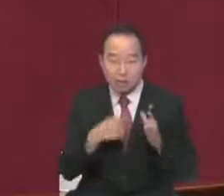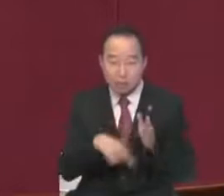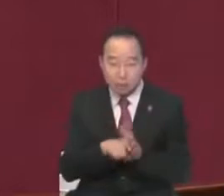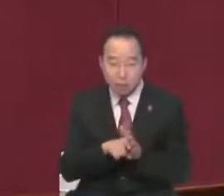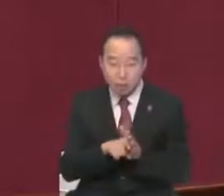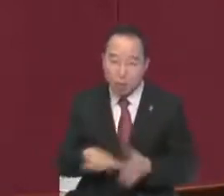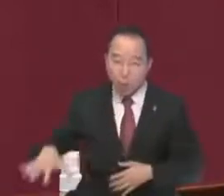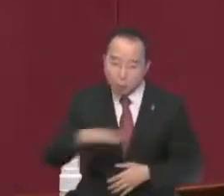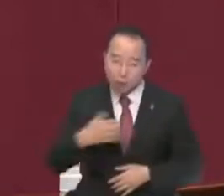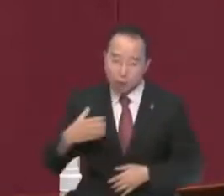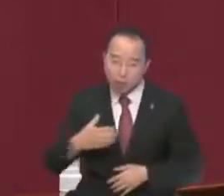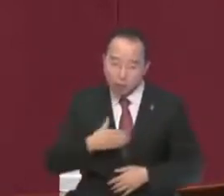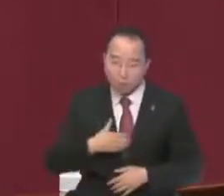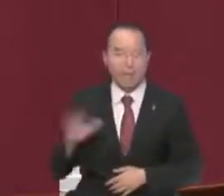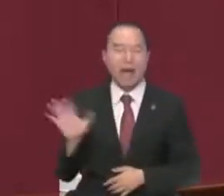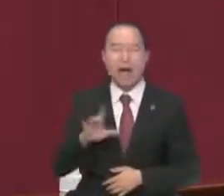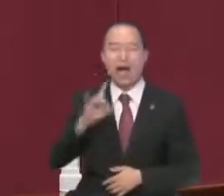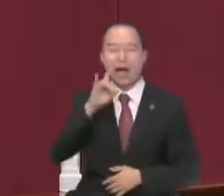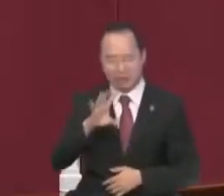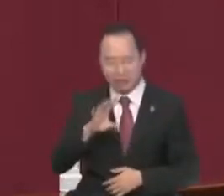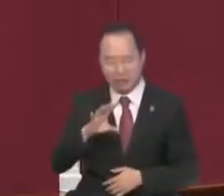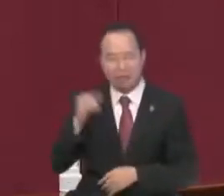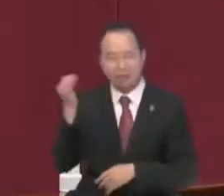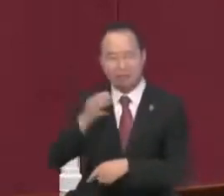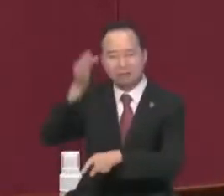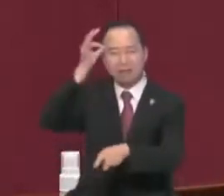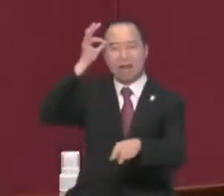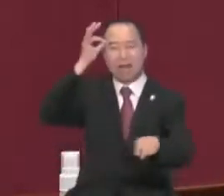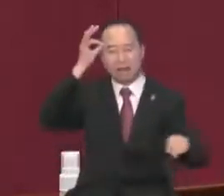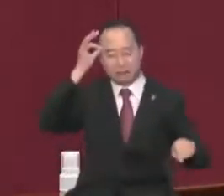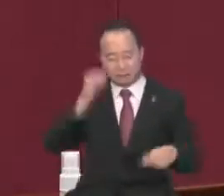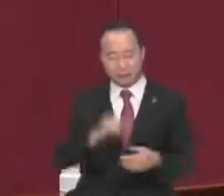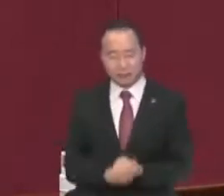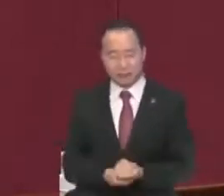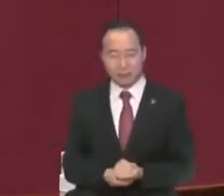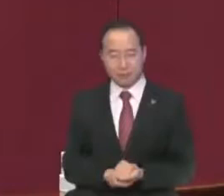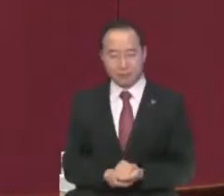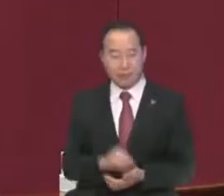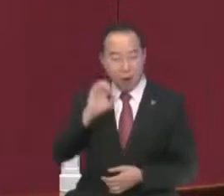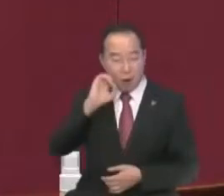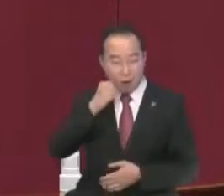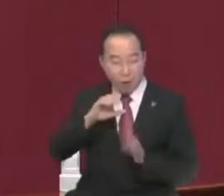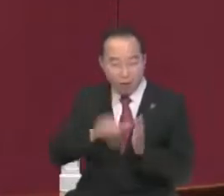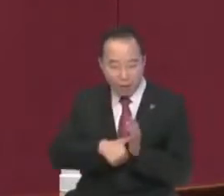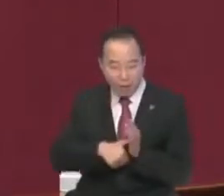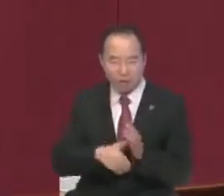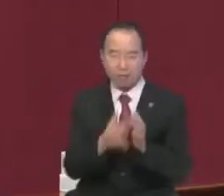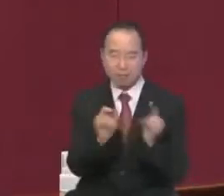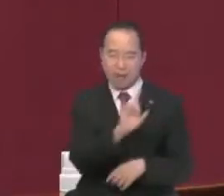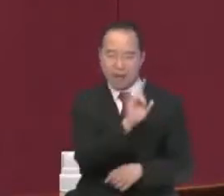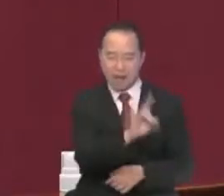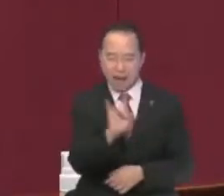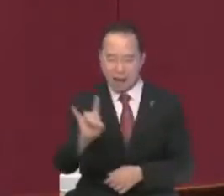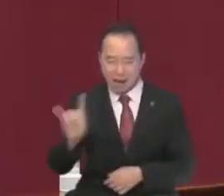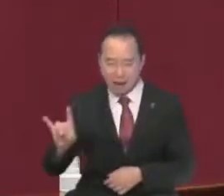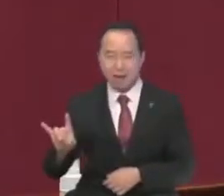된다는 엄연한 사실을 다시 깨닫게 해주었습니다. 재난의 시대 우리 국민 한 사람 한 사람